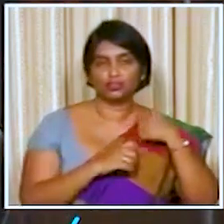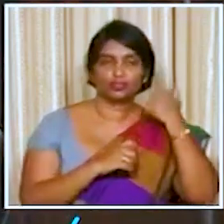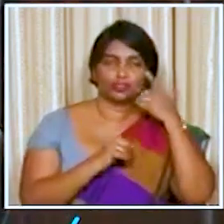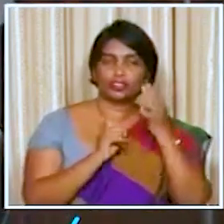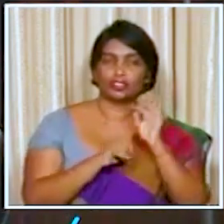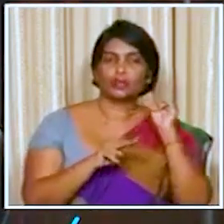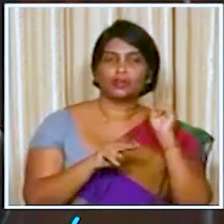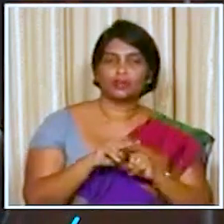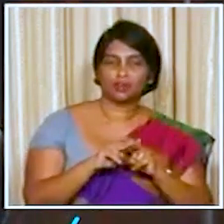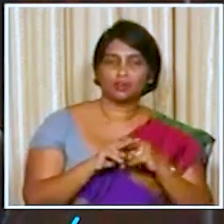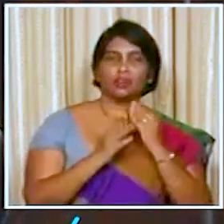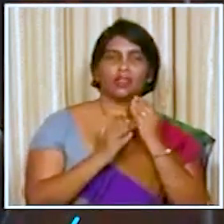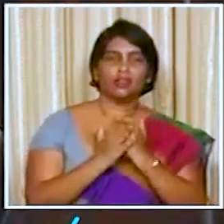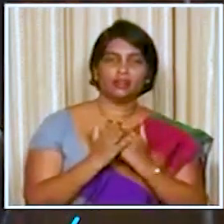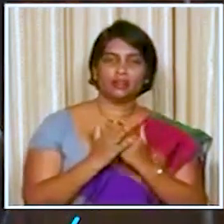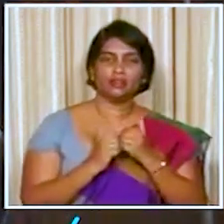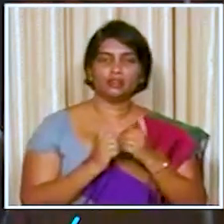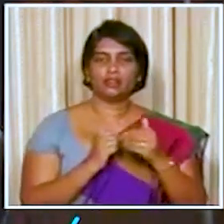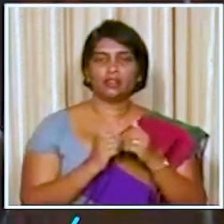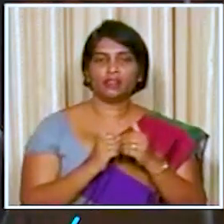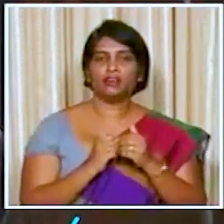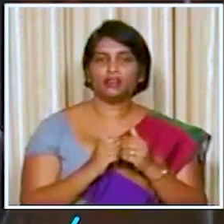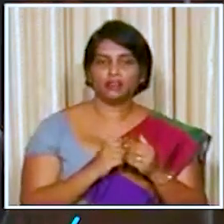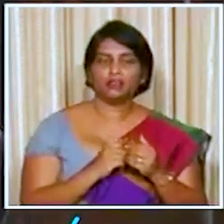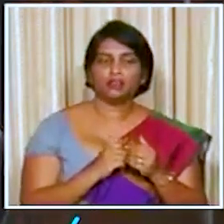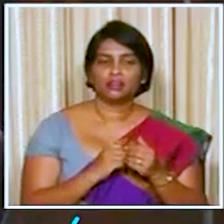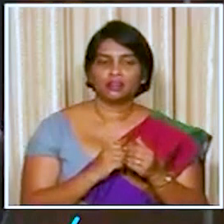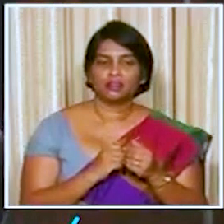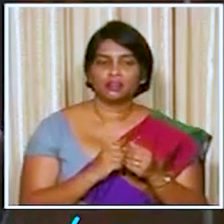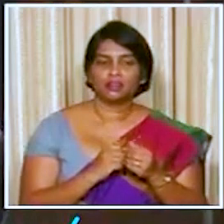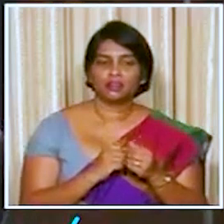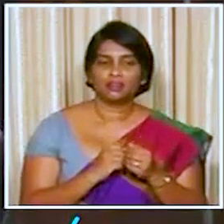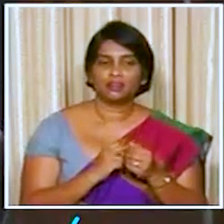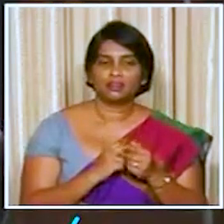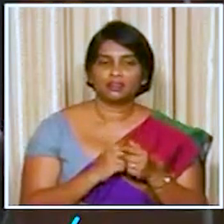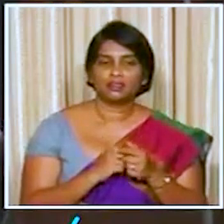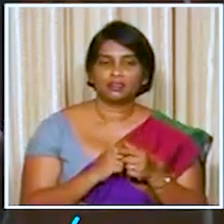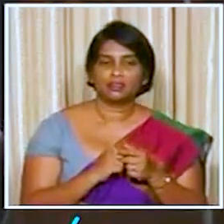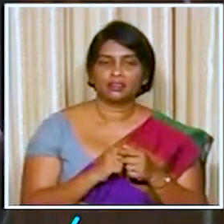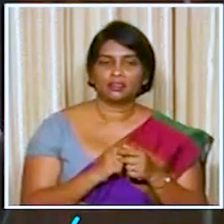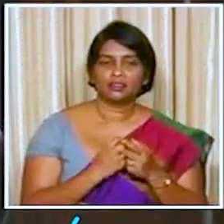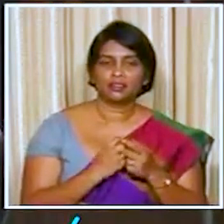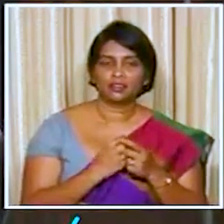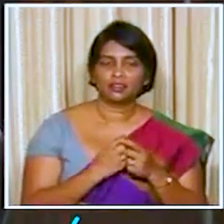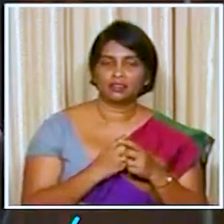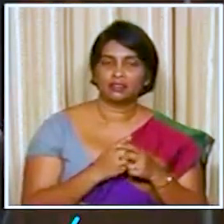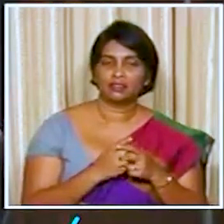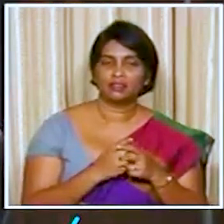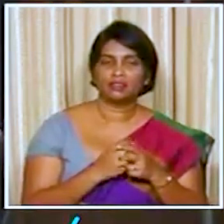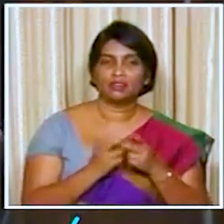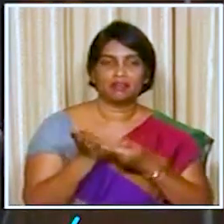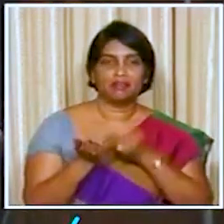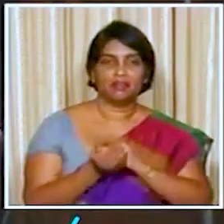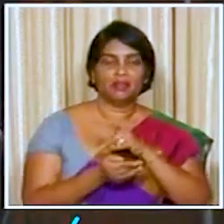ළඟම හිතවතෙක් එක්සත් ජාතික පක්ෂයේ හිටපු බණ්ඩාගාරි මොකද්ද මොකද්ද මොකද්ද යාගේ තනතුර මේ